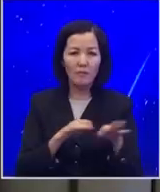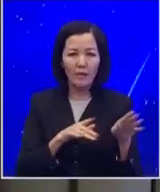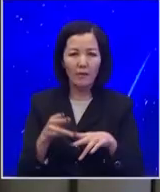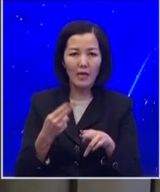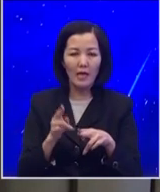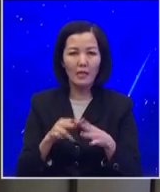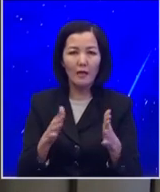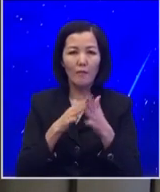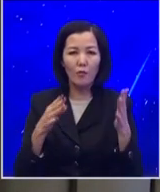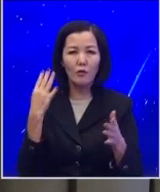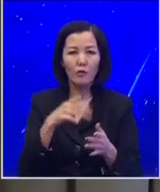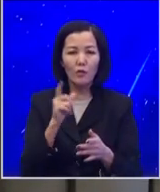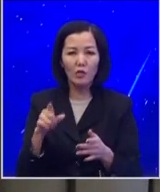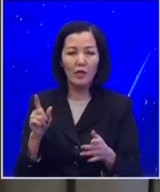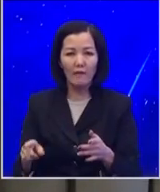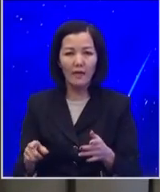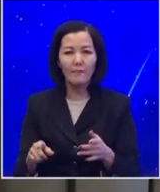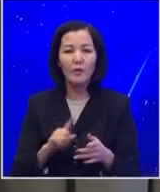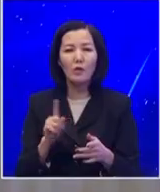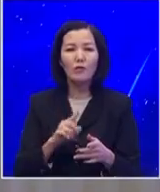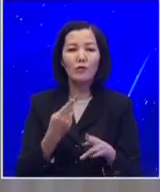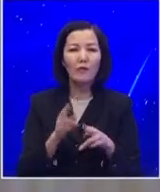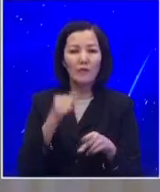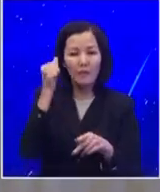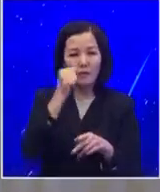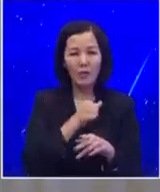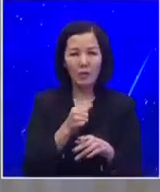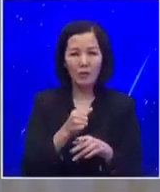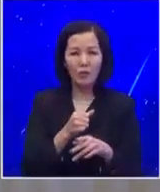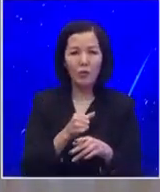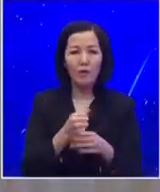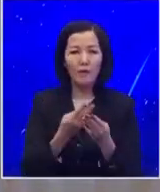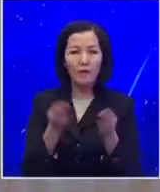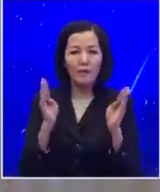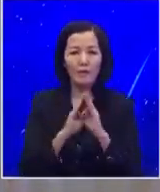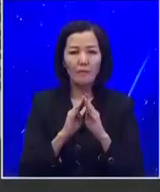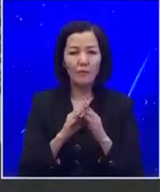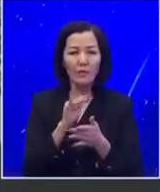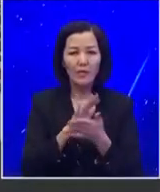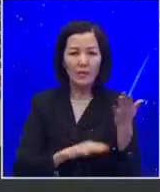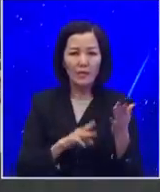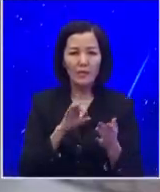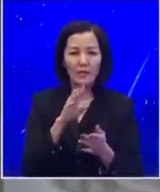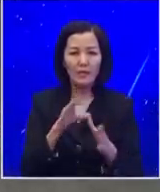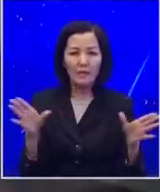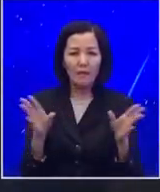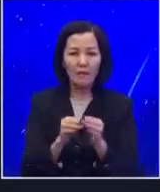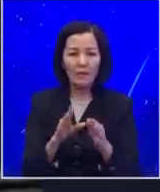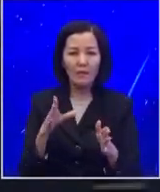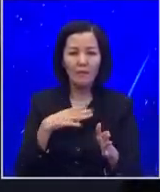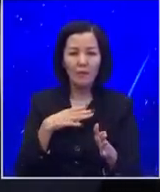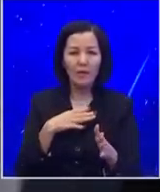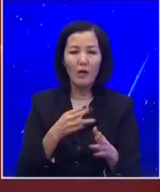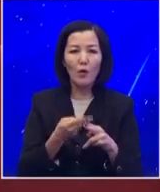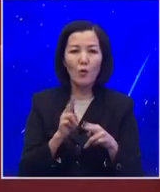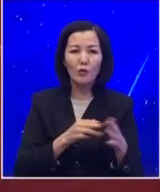мероприятий. А это более 40 человек. Стоит отметить, что в этом году, несмотря на пандемию, деятельность татарского